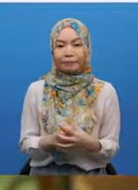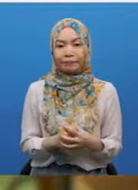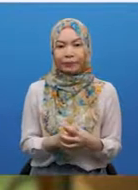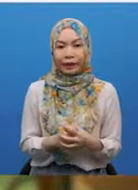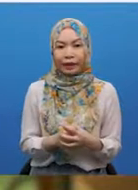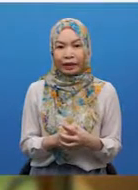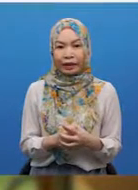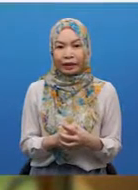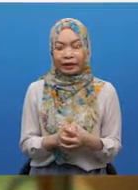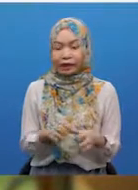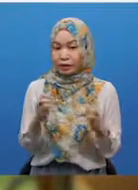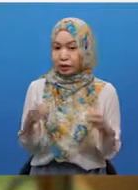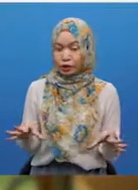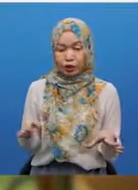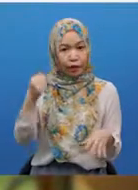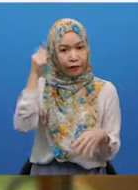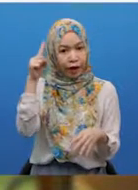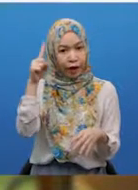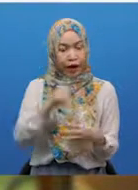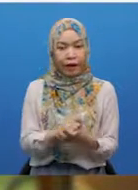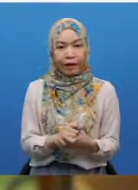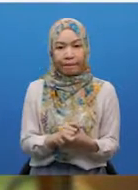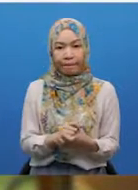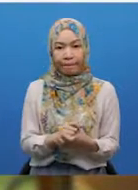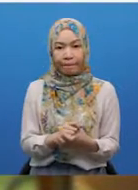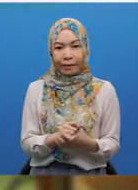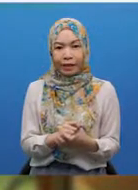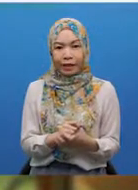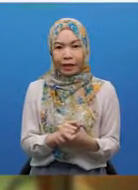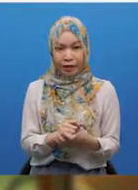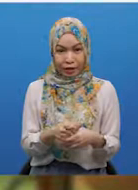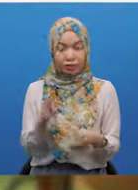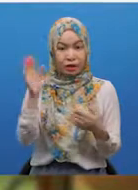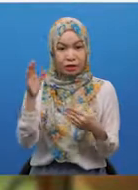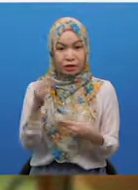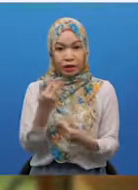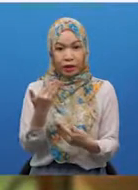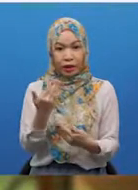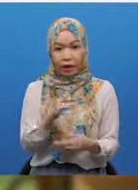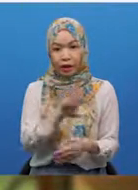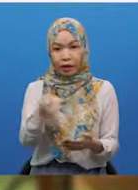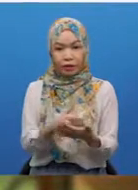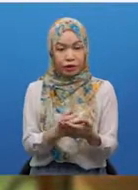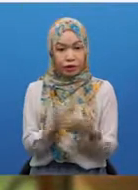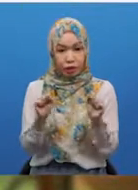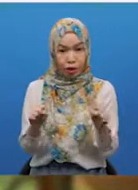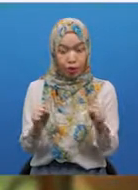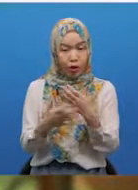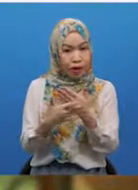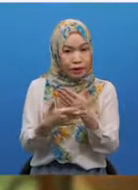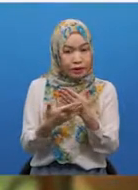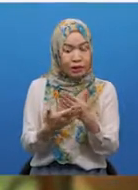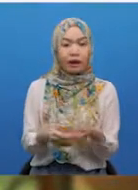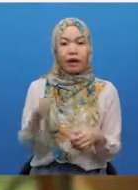Setelah pelajar memahami peta konsep pragmatik ini, cikgu harap pelajar akan mudah memahami isi